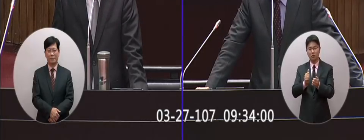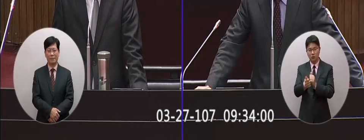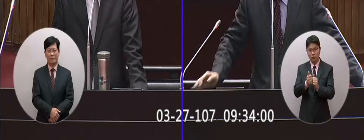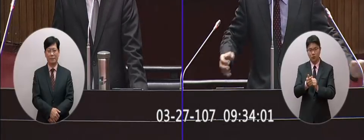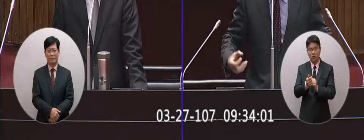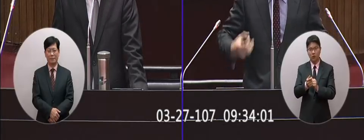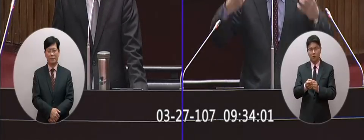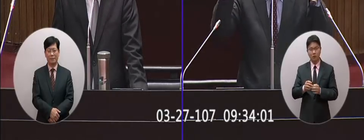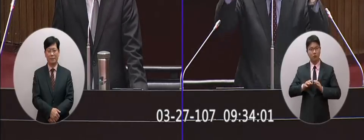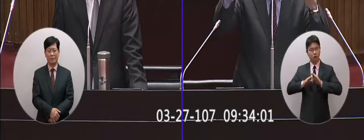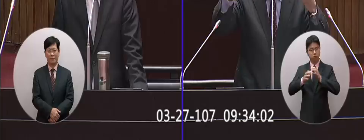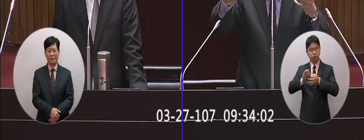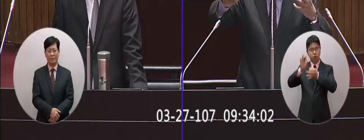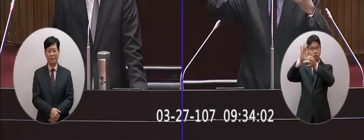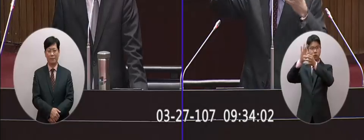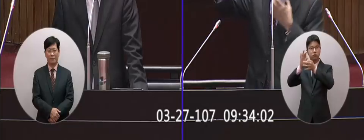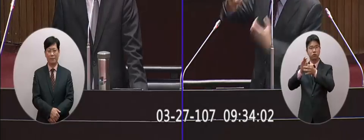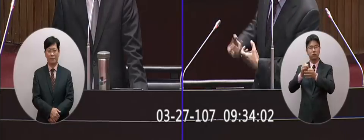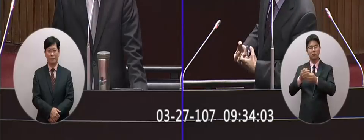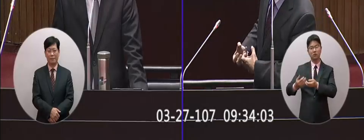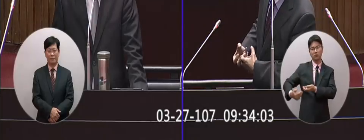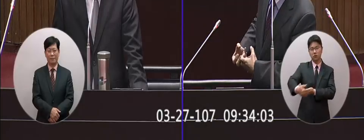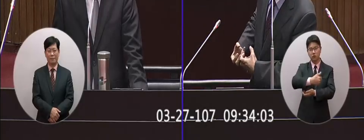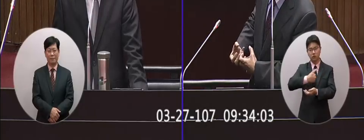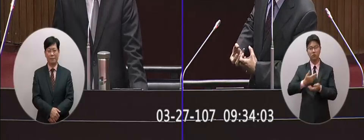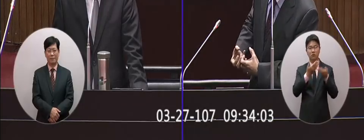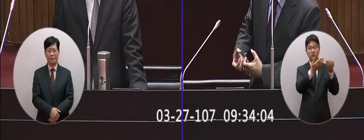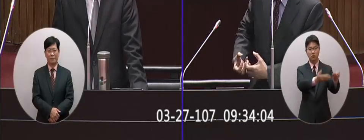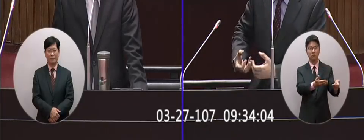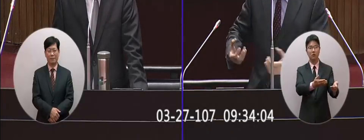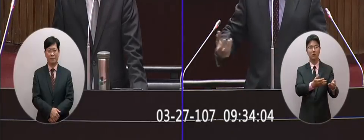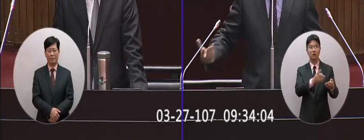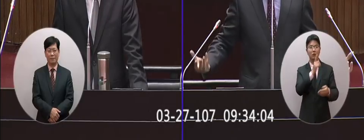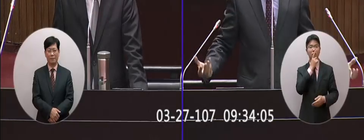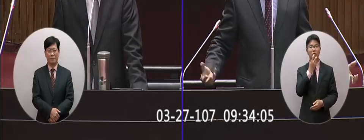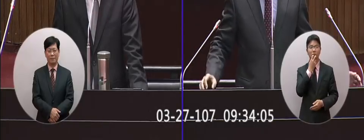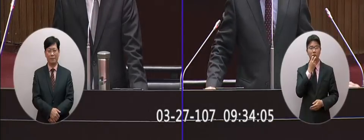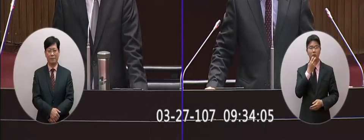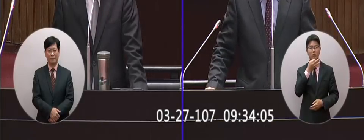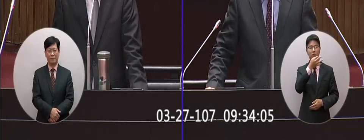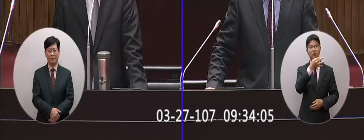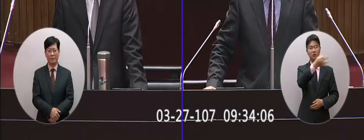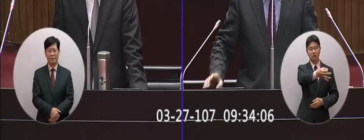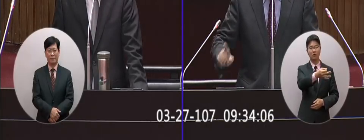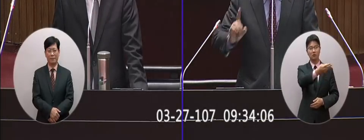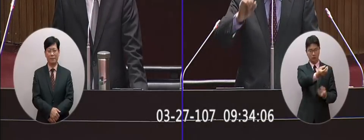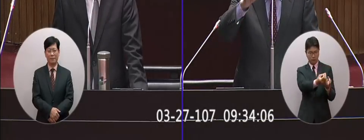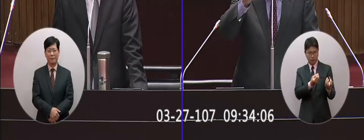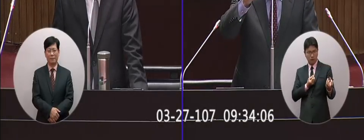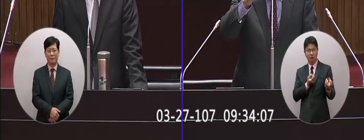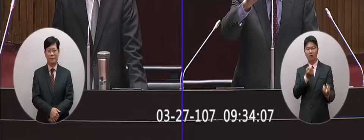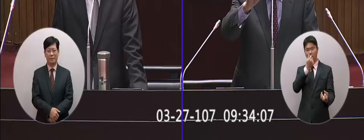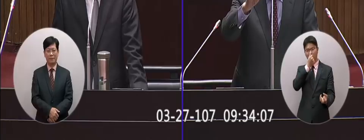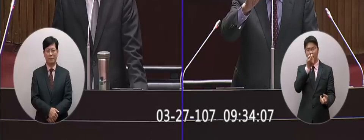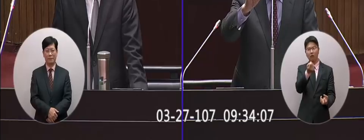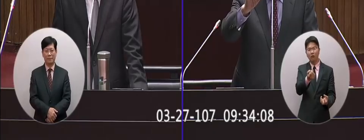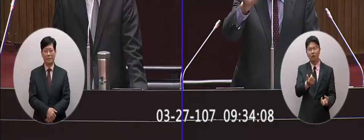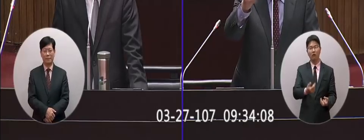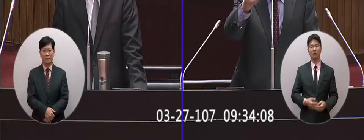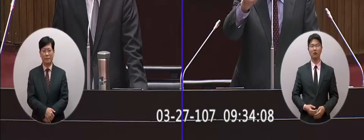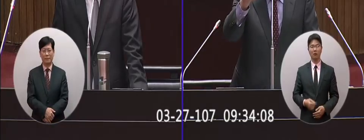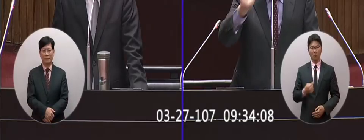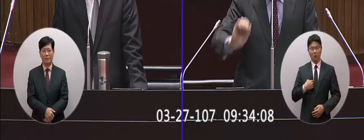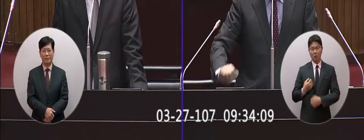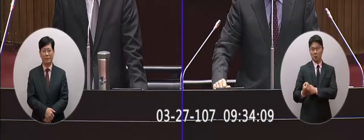中。但是他上缴中央所分配来的款项非常的少，所以十分的努